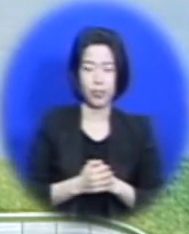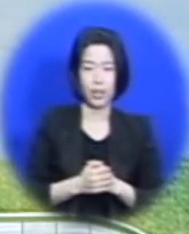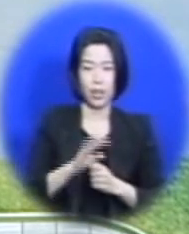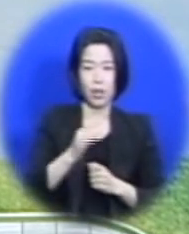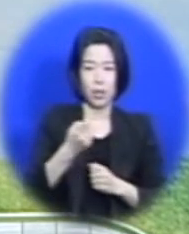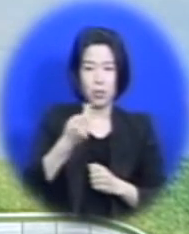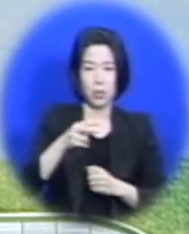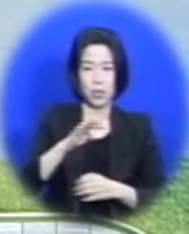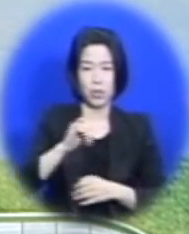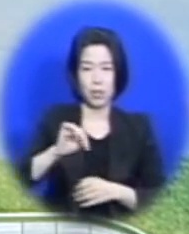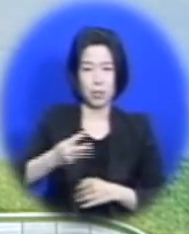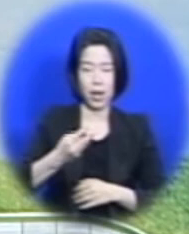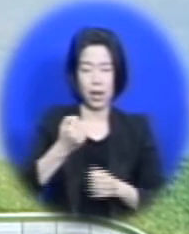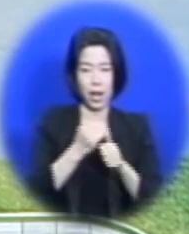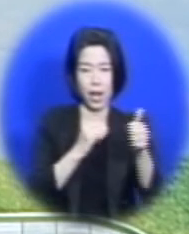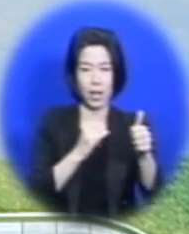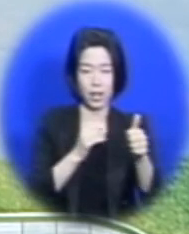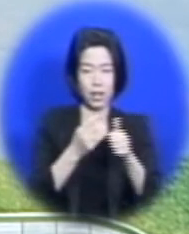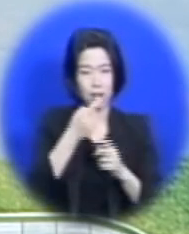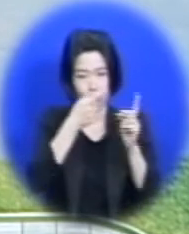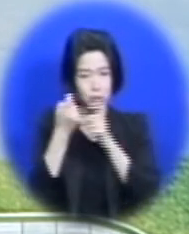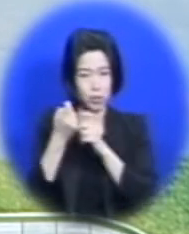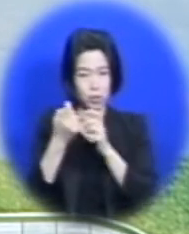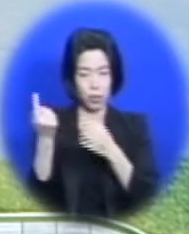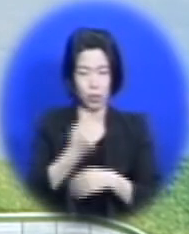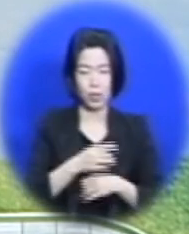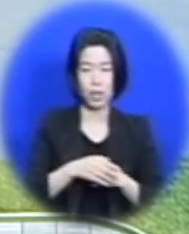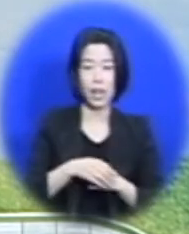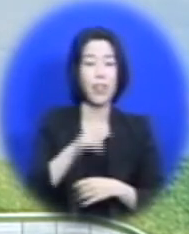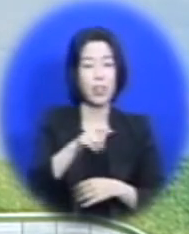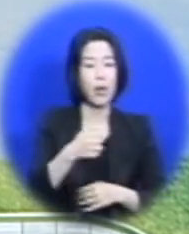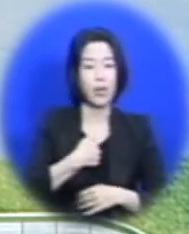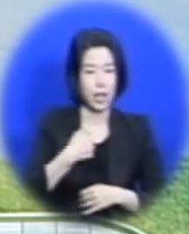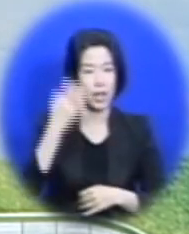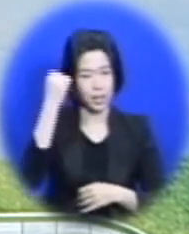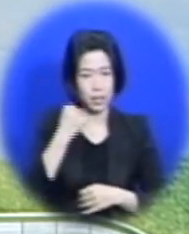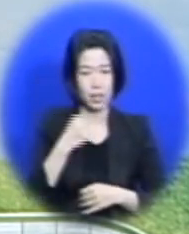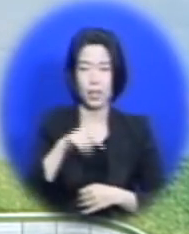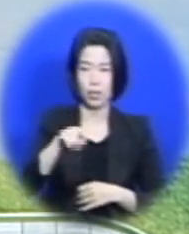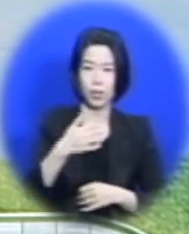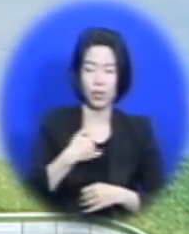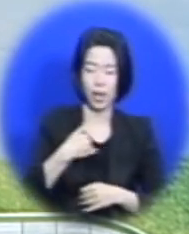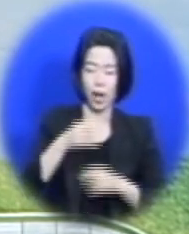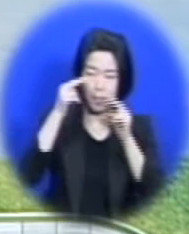보디발의 아내가 유혹을 해올 때 하나님께서 요셉에게, 너 나를 기억해. 너 나를 바라봐야